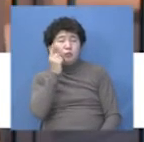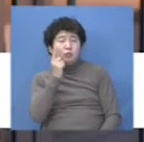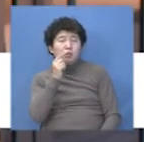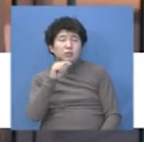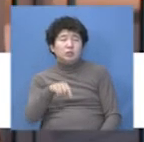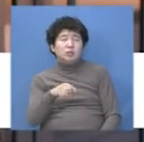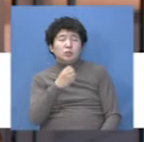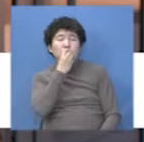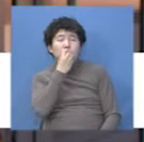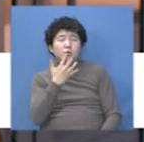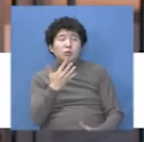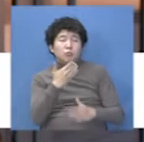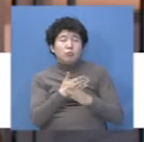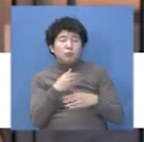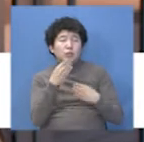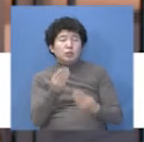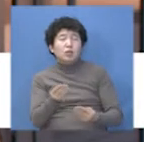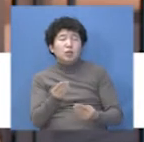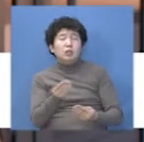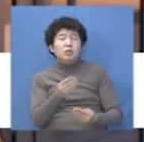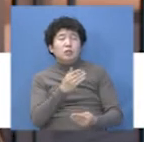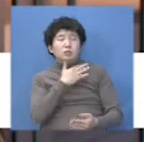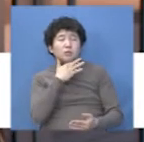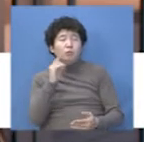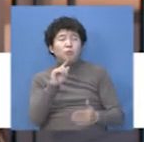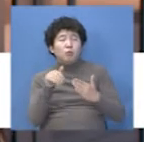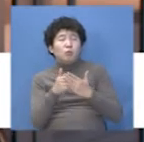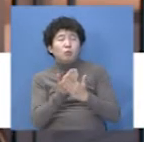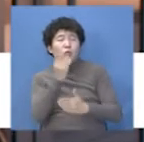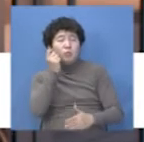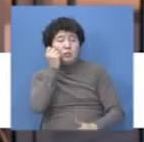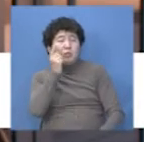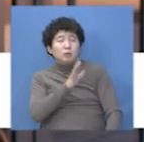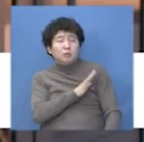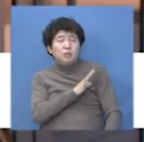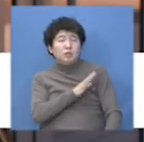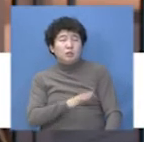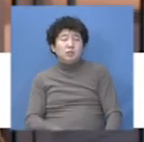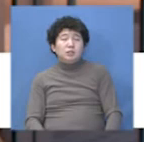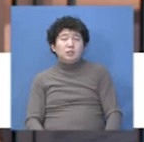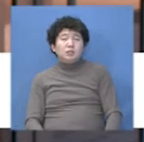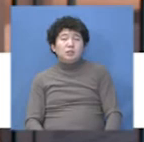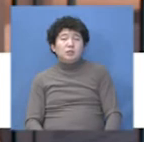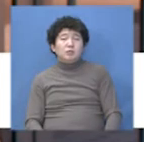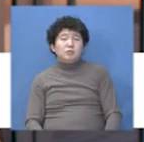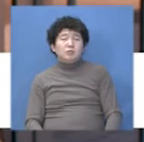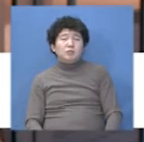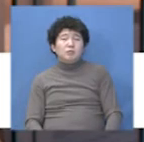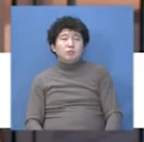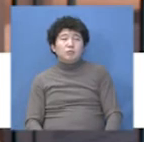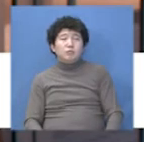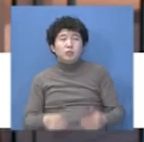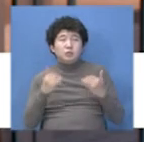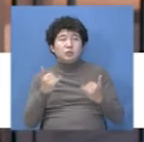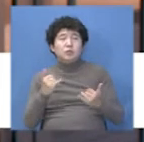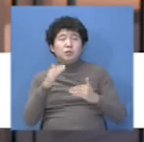тут очень хорошую помощь, дали много информации, и я направляюсь на, получается,